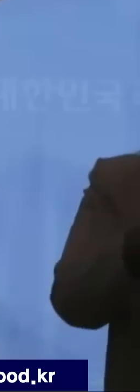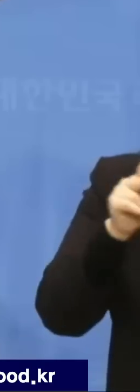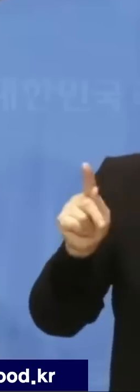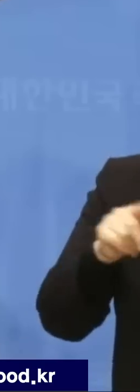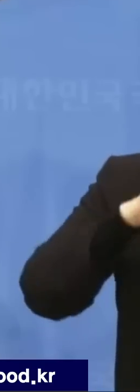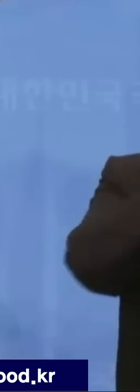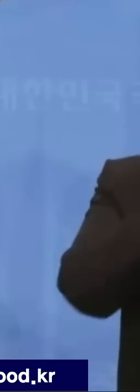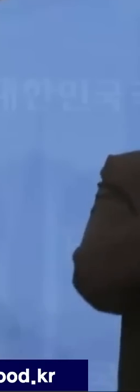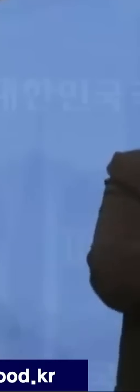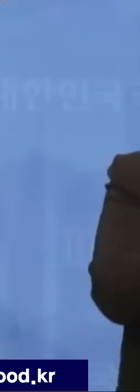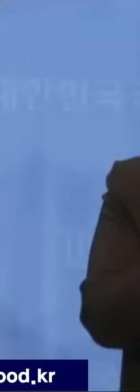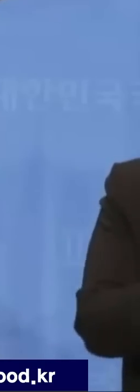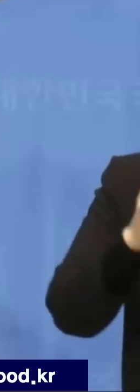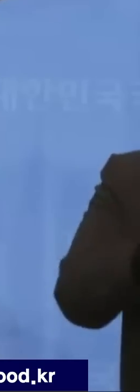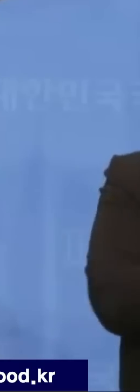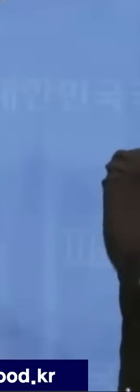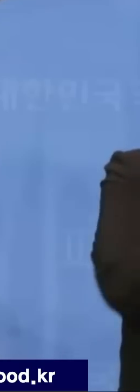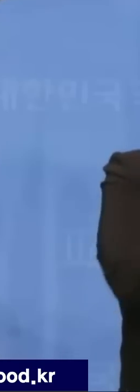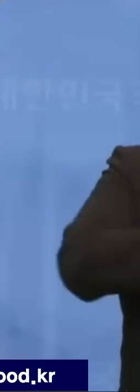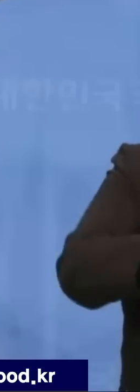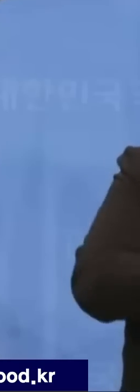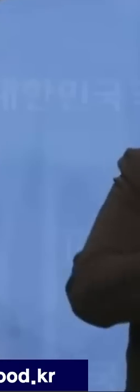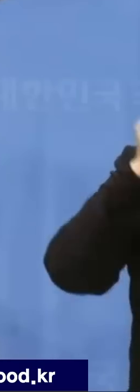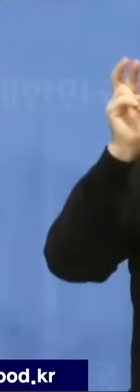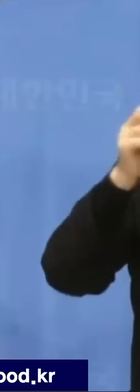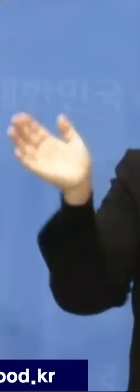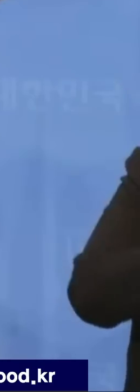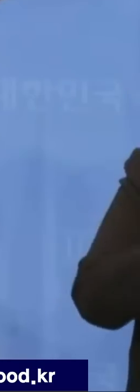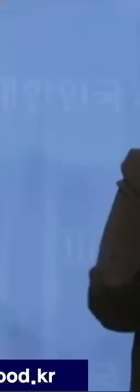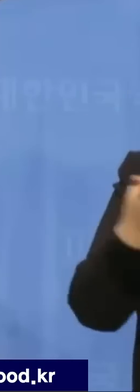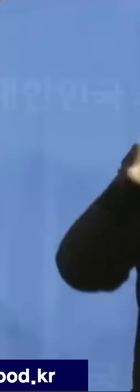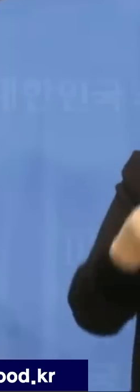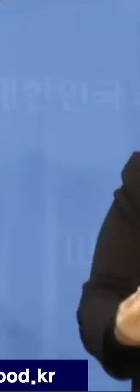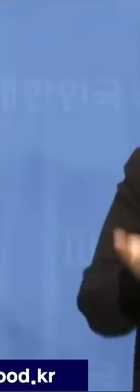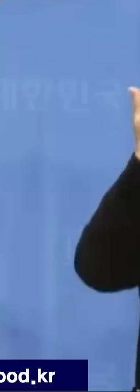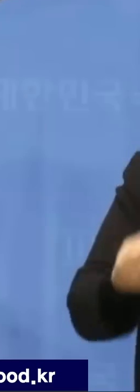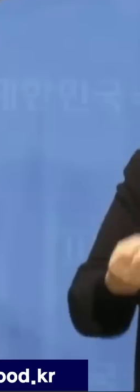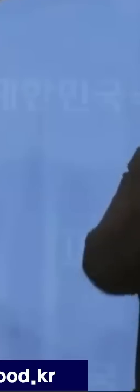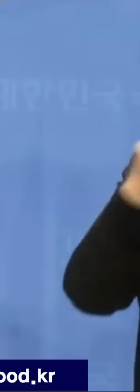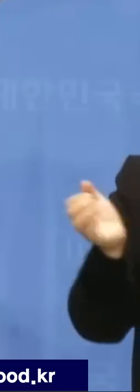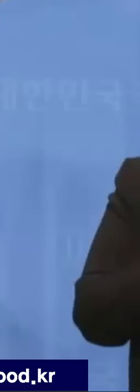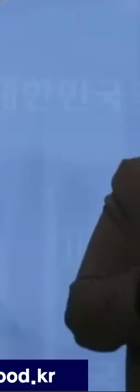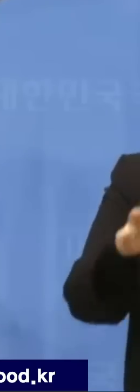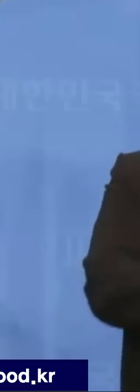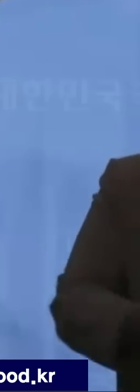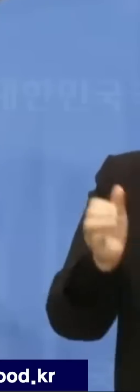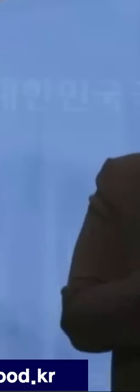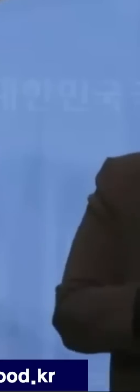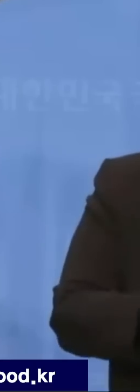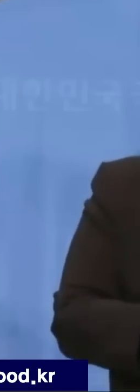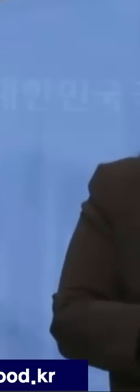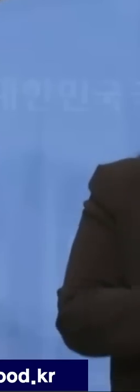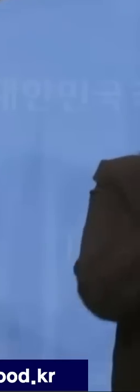의혹 등 국가 권력을 이용해 기업들로부터 수백억 원을 착복한 MB에 대해서